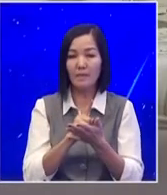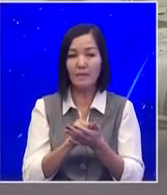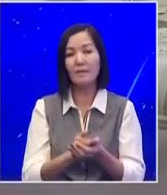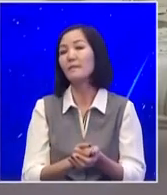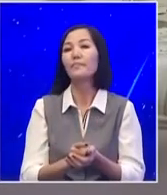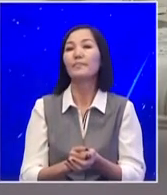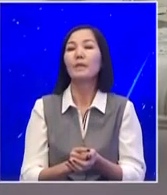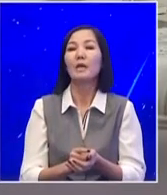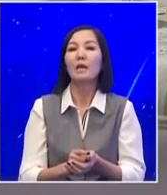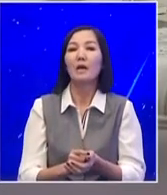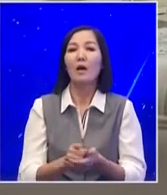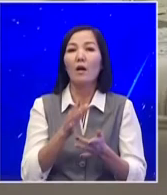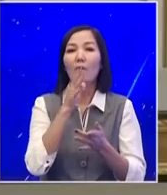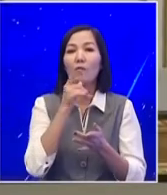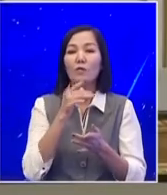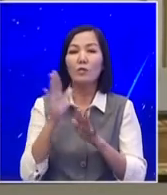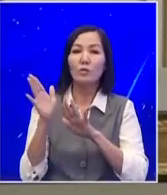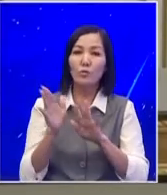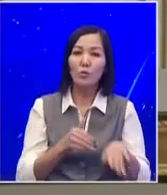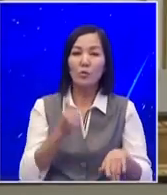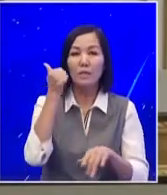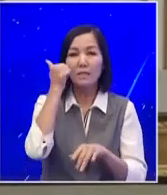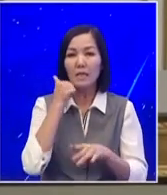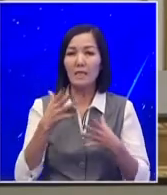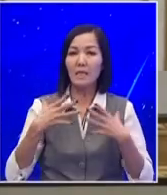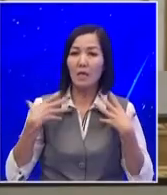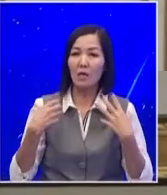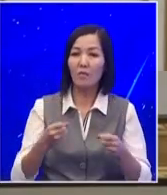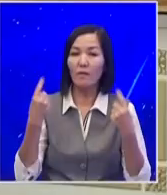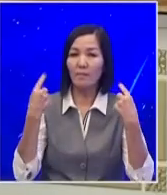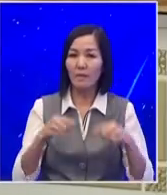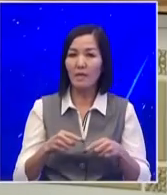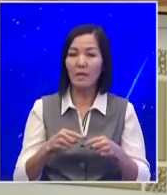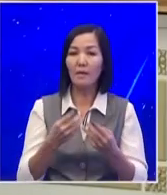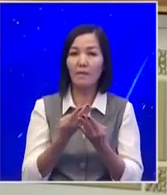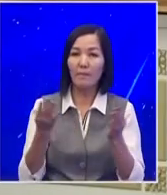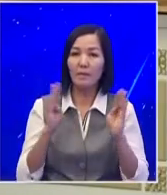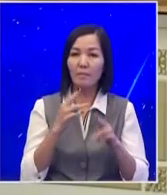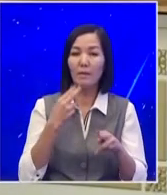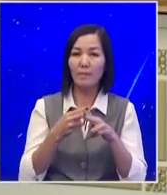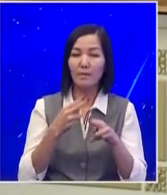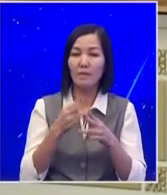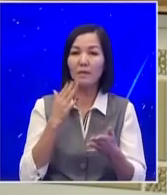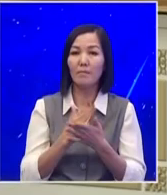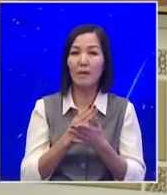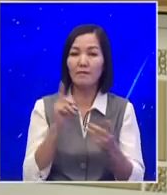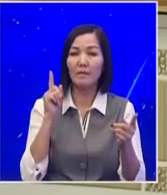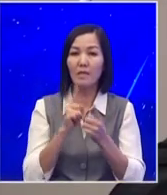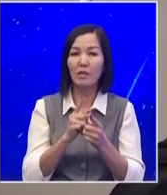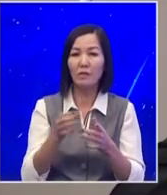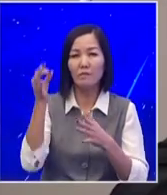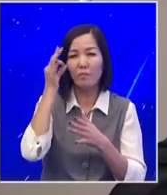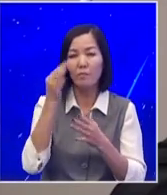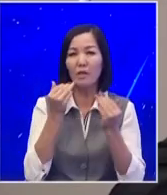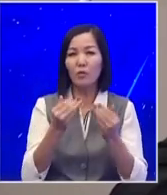сожалению, берут свое возраст, отданное работе здоровье, существенно повлияла и пандемия. Во время душевной встречи аксакалы вспомнили тех,